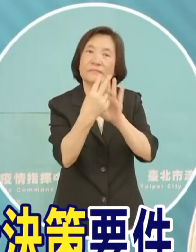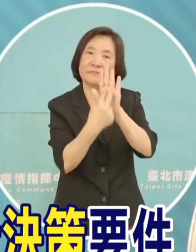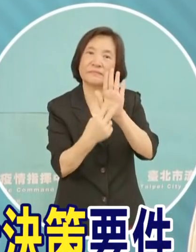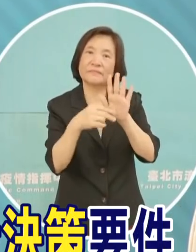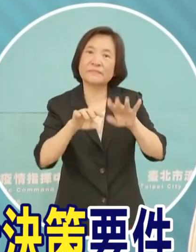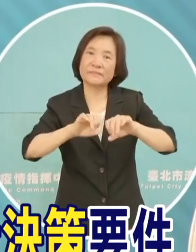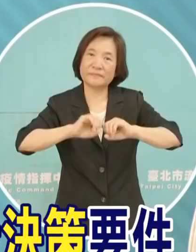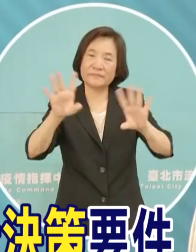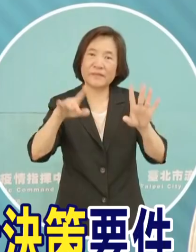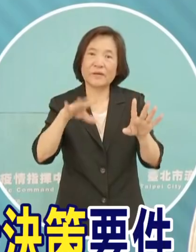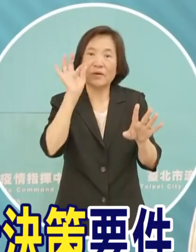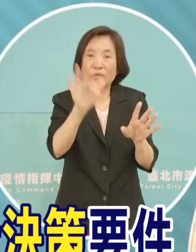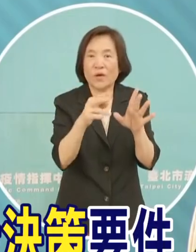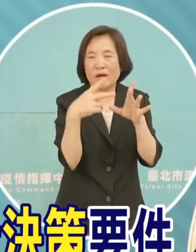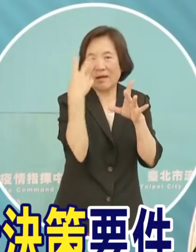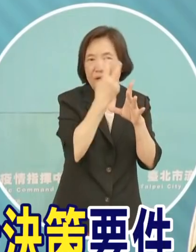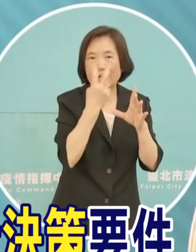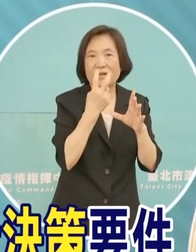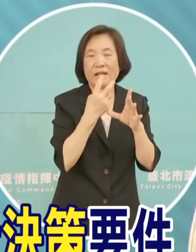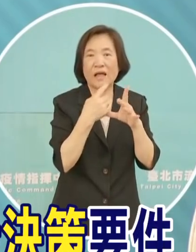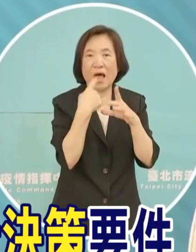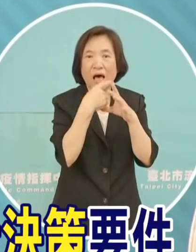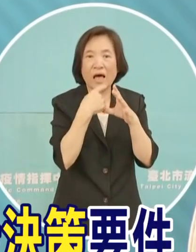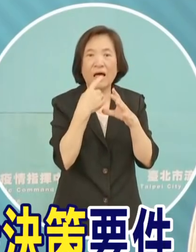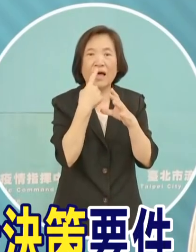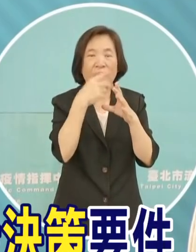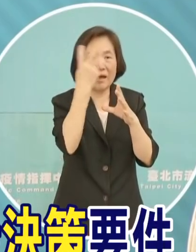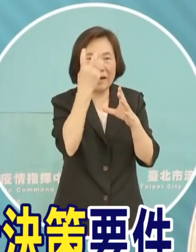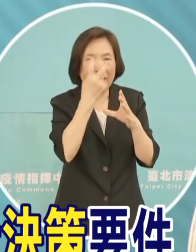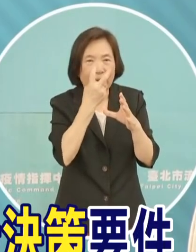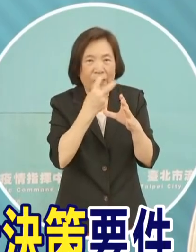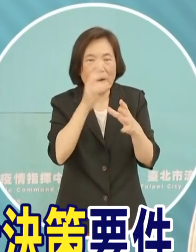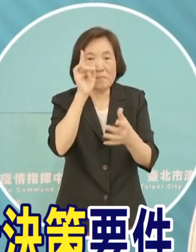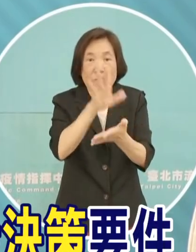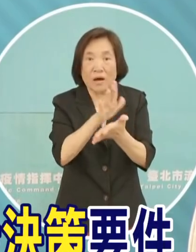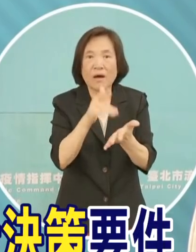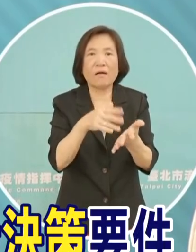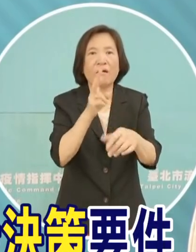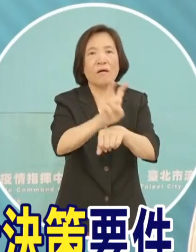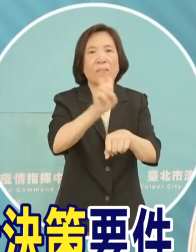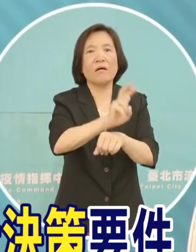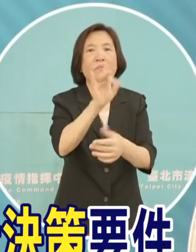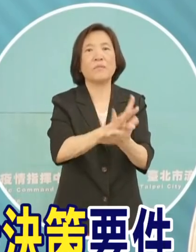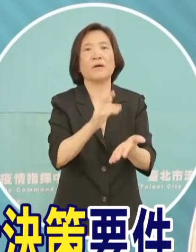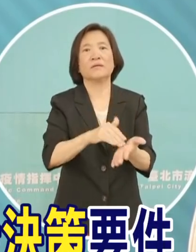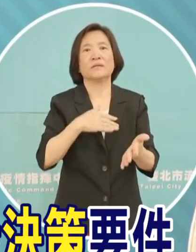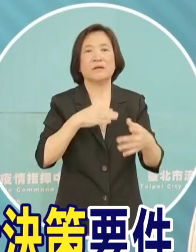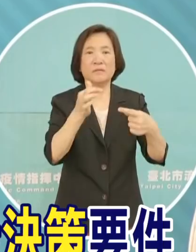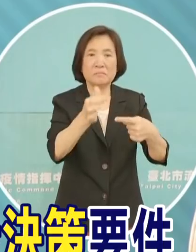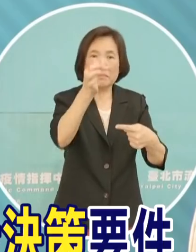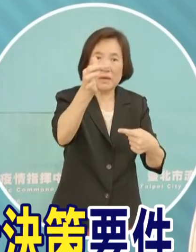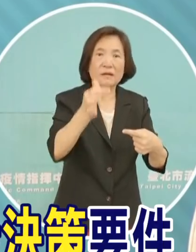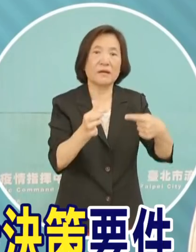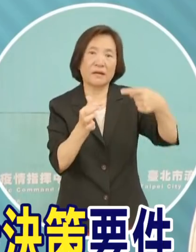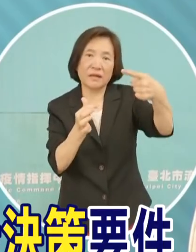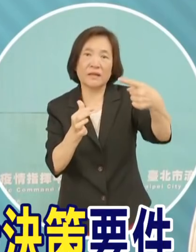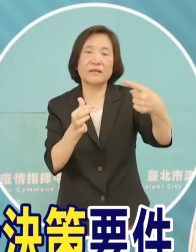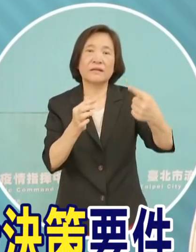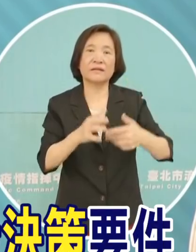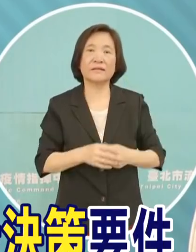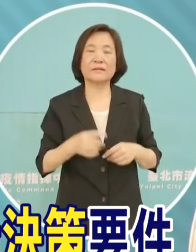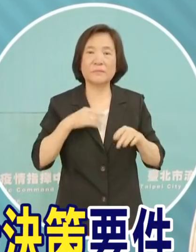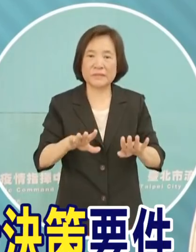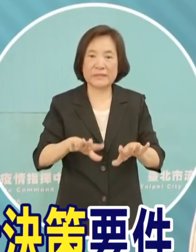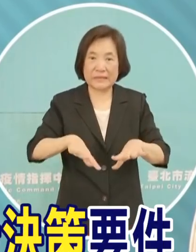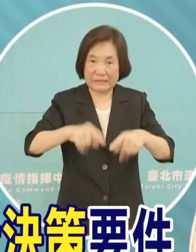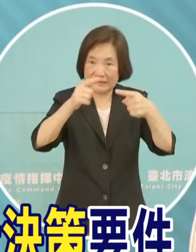过是因为快筛，你知道吗？差不多20分钟你就可以，临床上就可以知道答案，你知道吗？所以慢慢目前哦，整个决策是